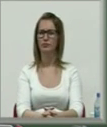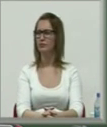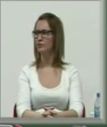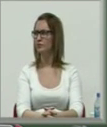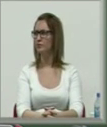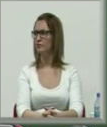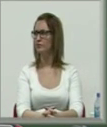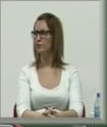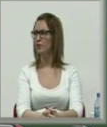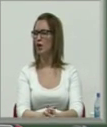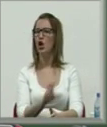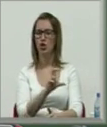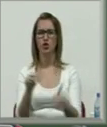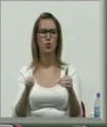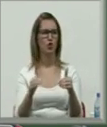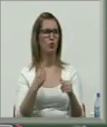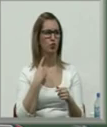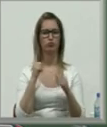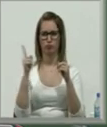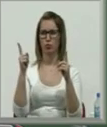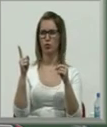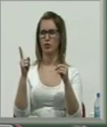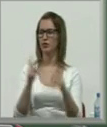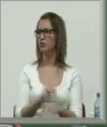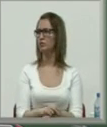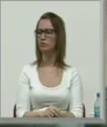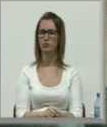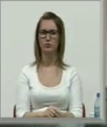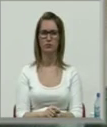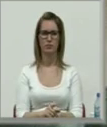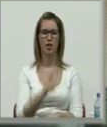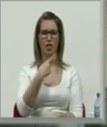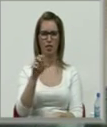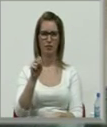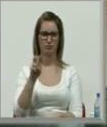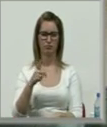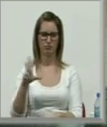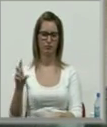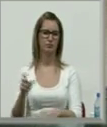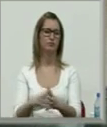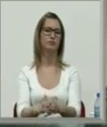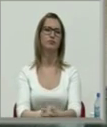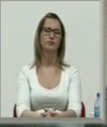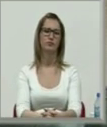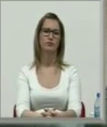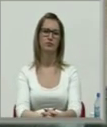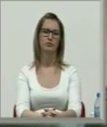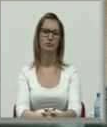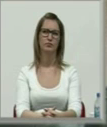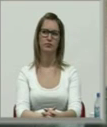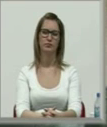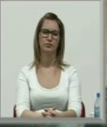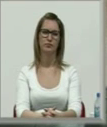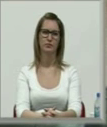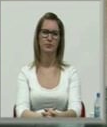możemy przystąpić do głosowania? Czy państwo chcieliby się do tego odnieść? Pan przewodniczący Paweł Dalko, bardzo proszę. Nie chcę panu przewodniczącemu